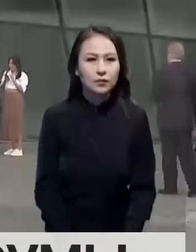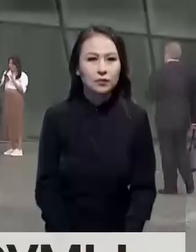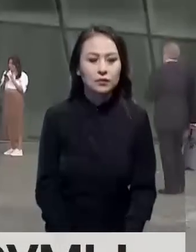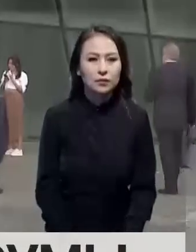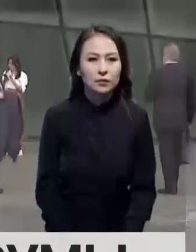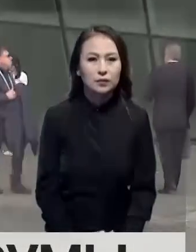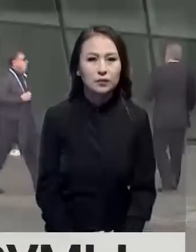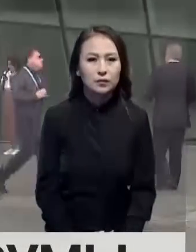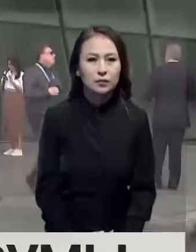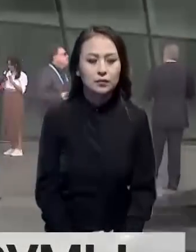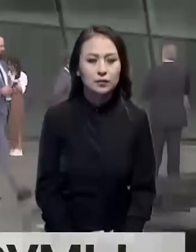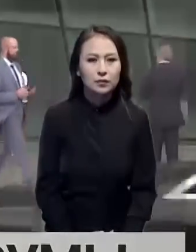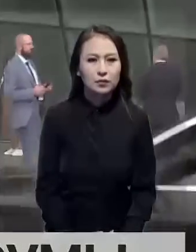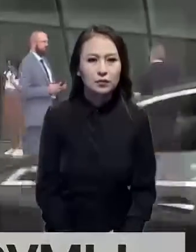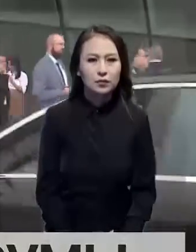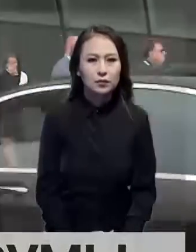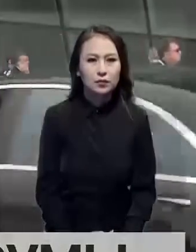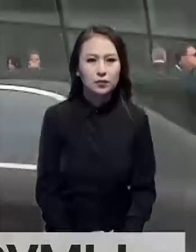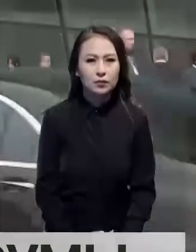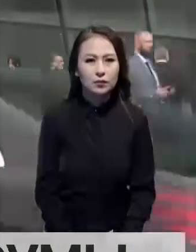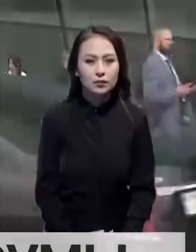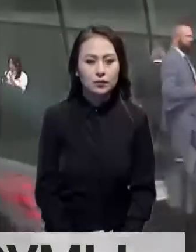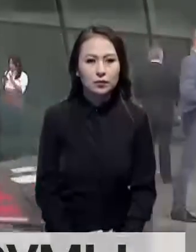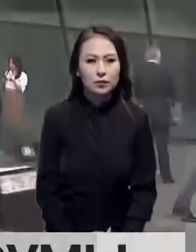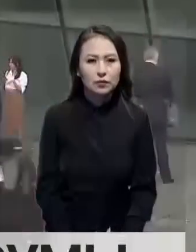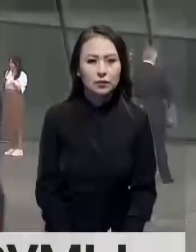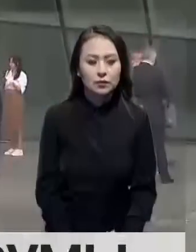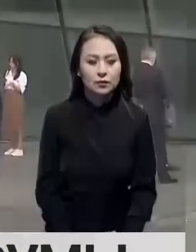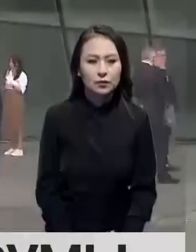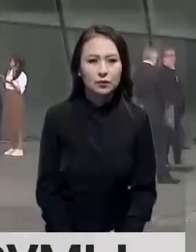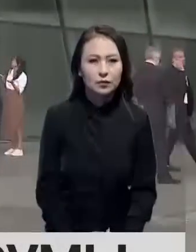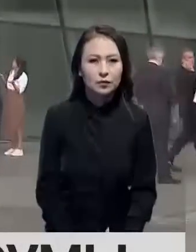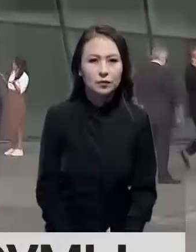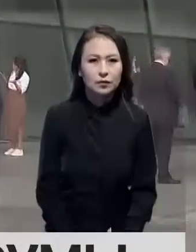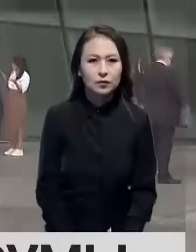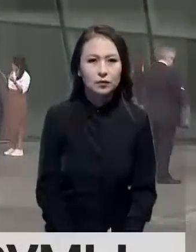Диханбаев, Ернар Нысанбай, Алмас Омарғалиев, Президент Телерадио кешенінің көмегімен Хабар 24.